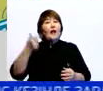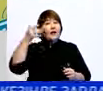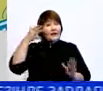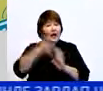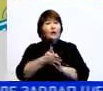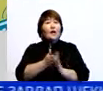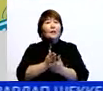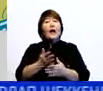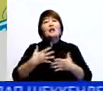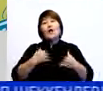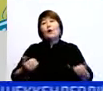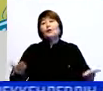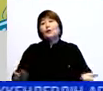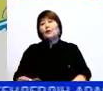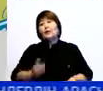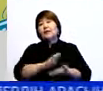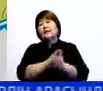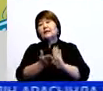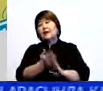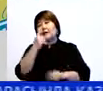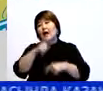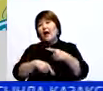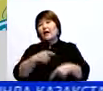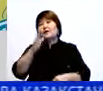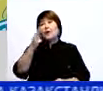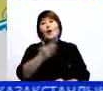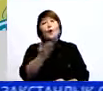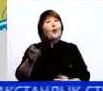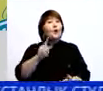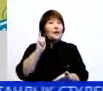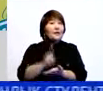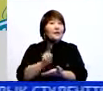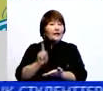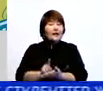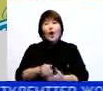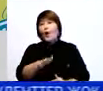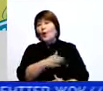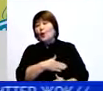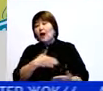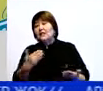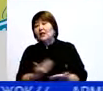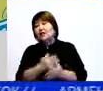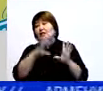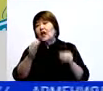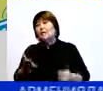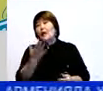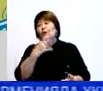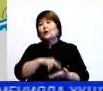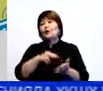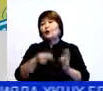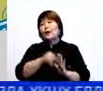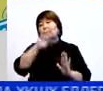және салауатты өмір салтын қалыптастыру болса, ол міндеттеріне рухани жаңғыру жалпы ұлттық жобасы